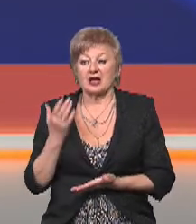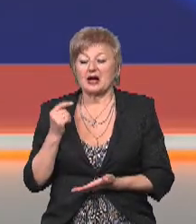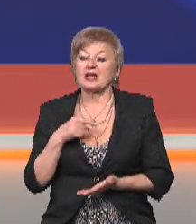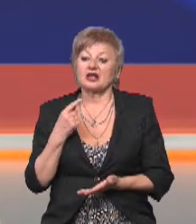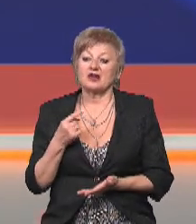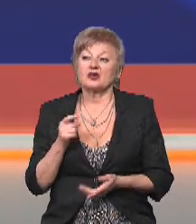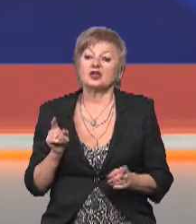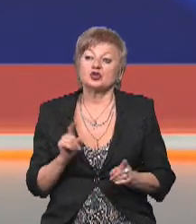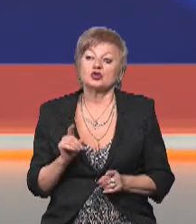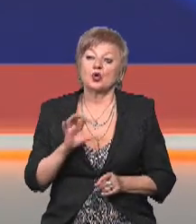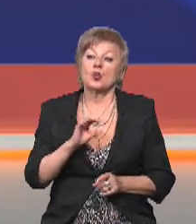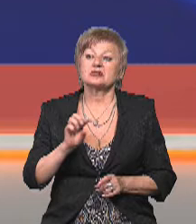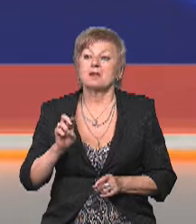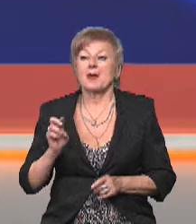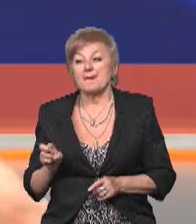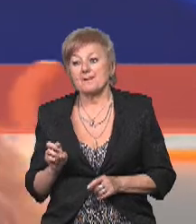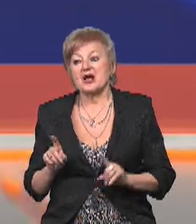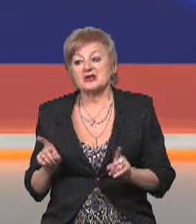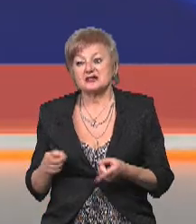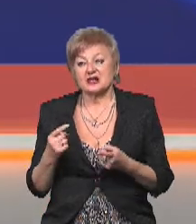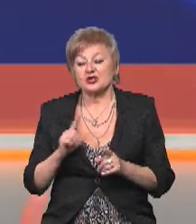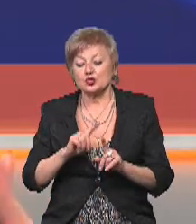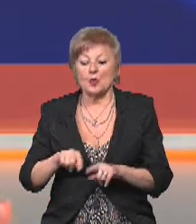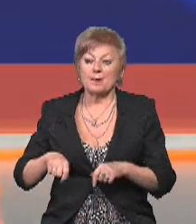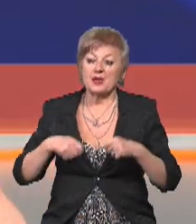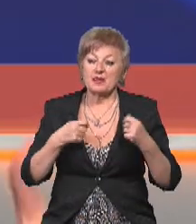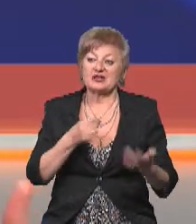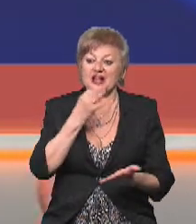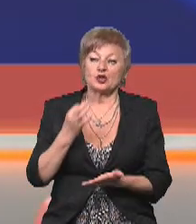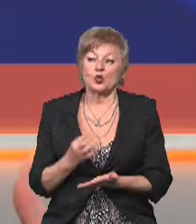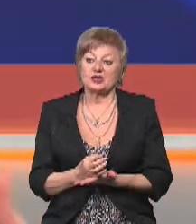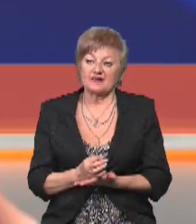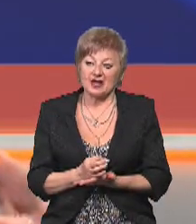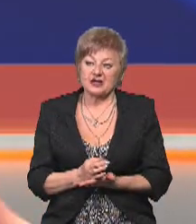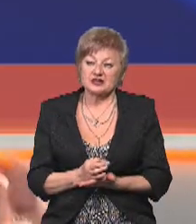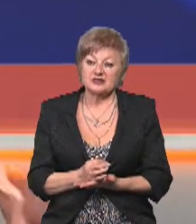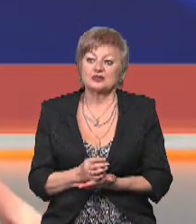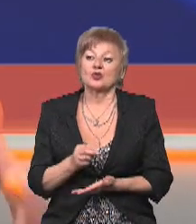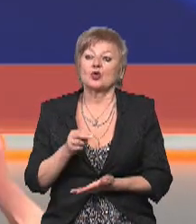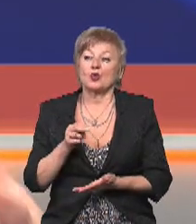о том, что и ОСББ создаются с той целью, чтобы передать ответственность за коммуникации